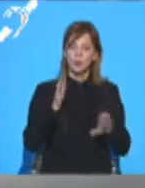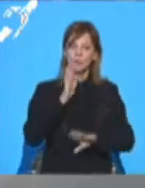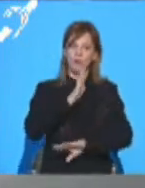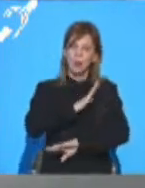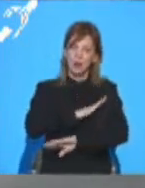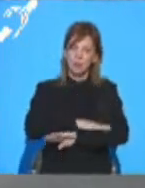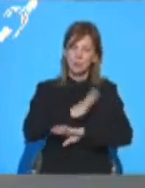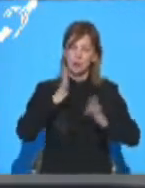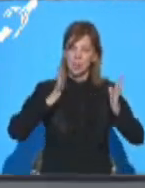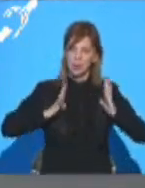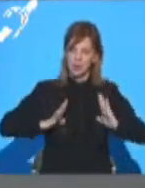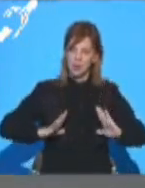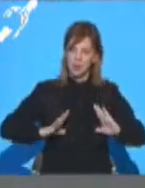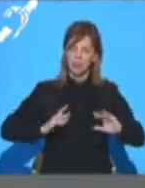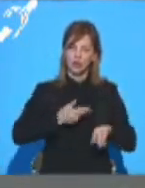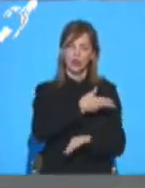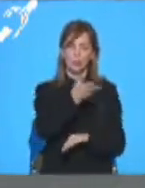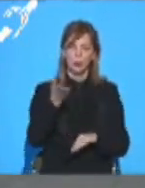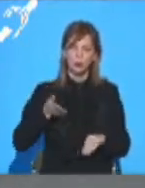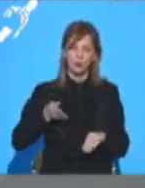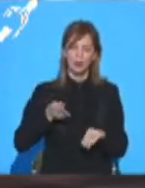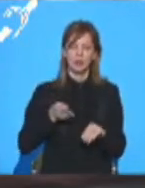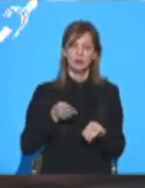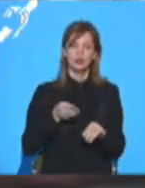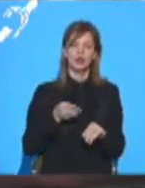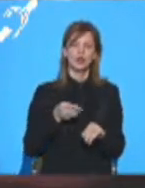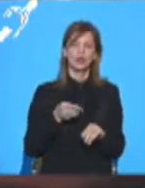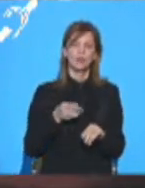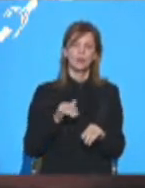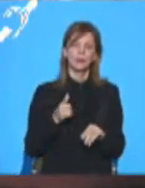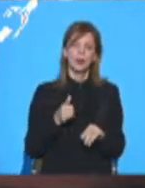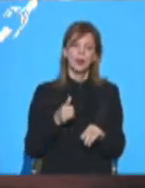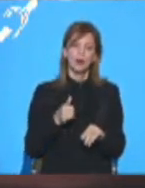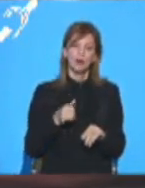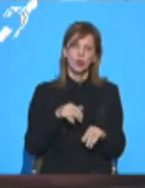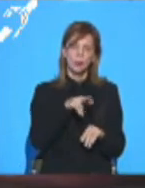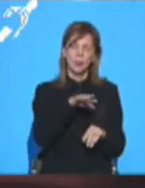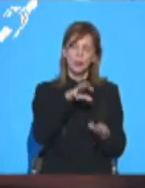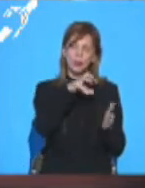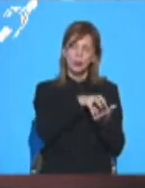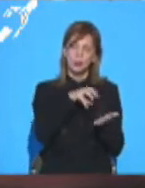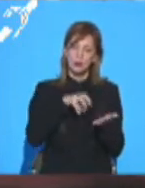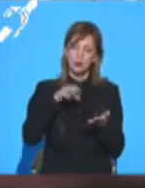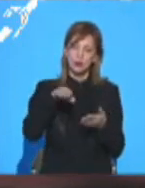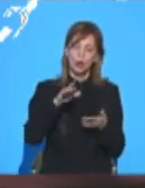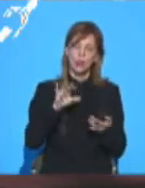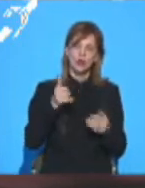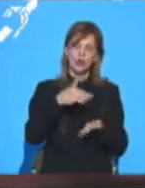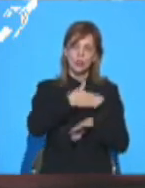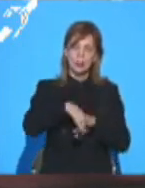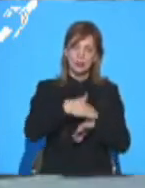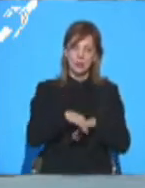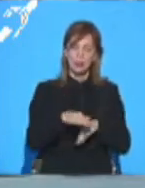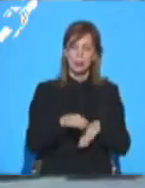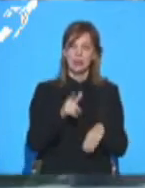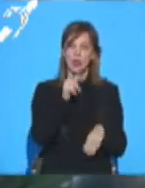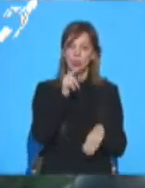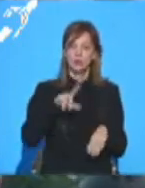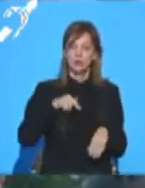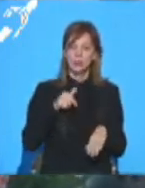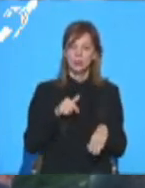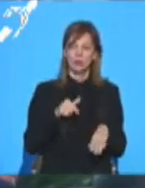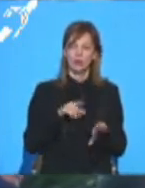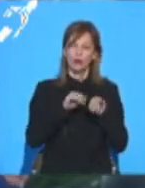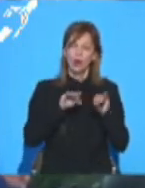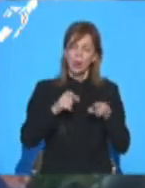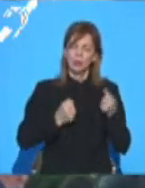ordine siguranță publică și vor acționa în zonele și arterele aglomerate, astfel încât cetățenii să